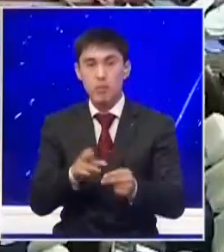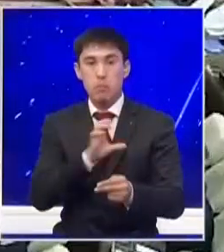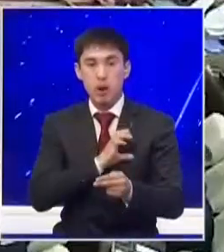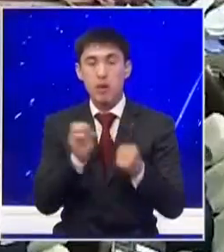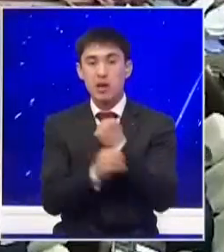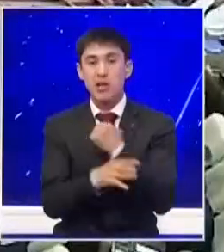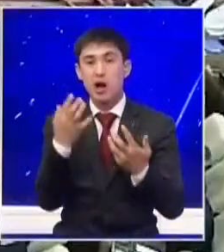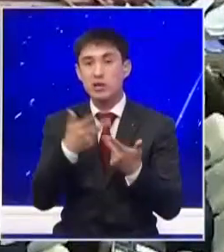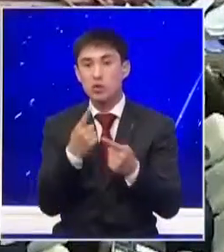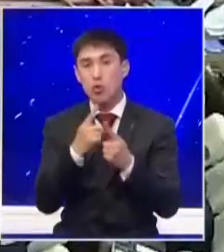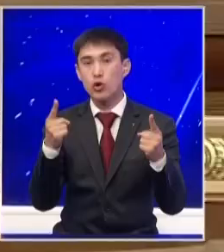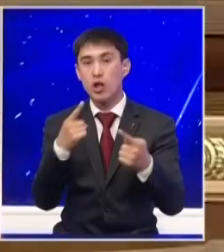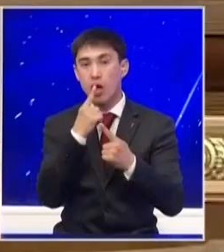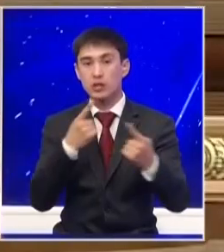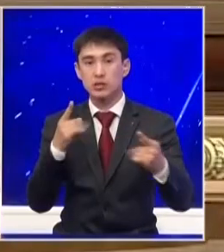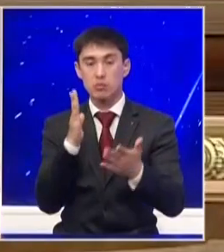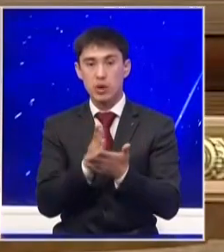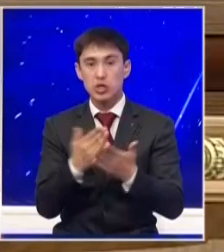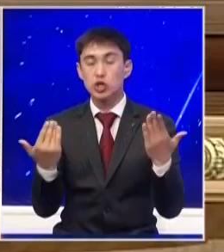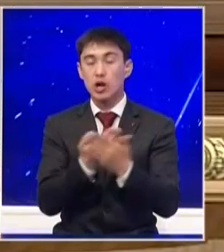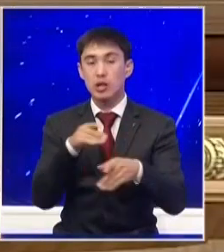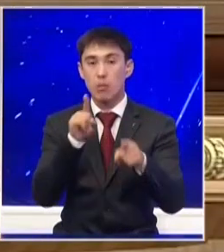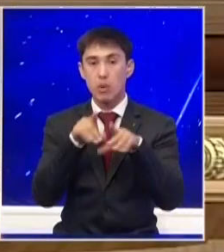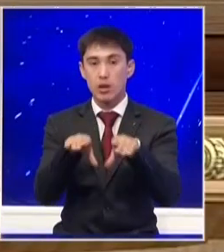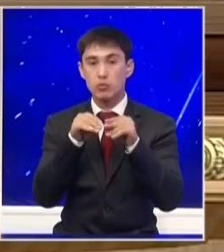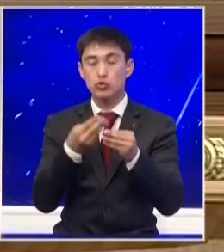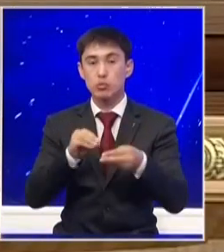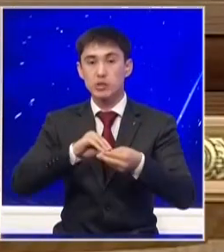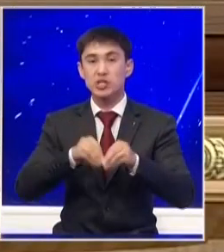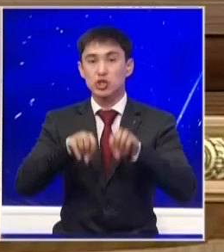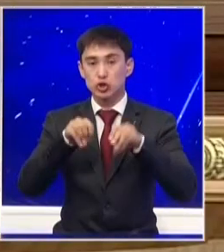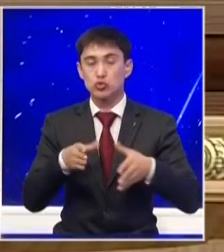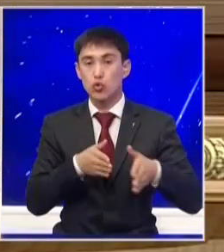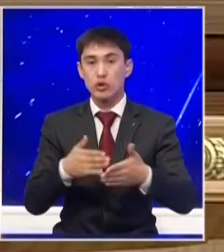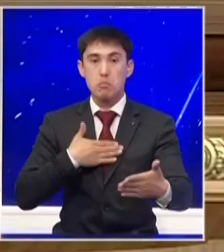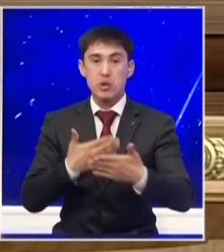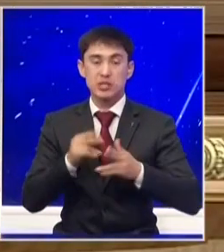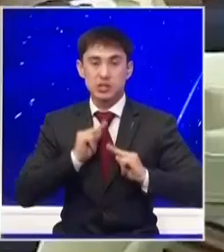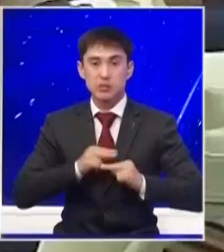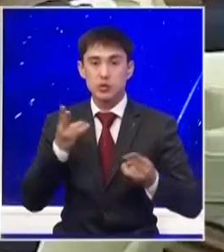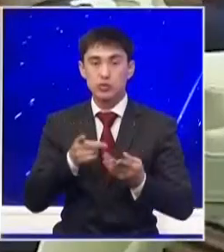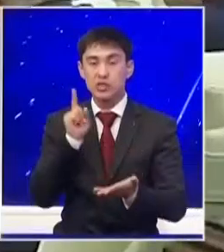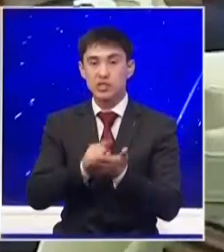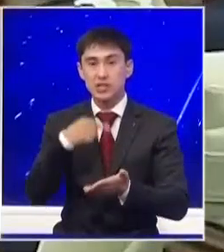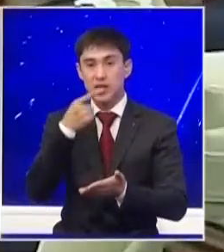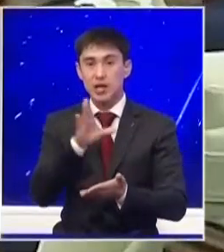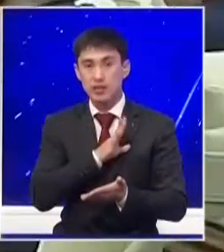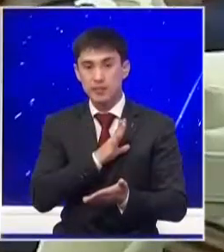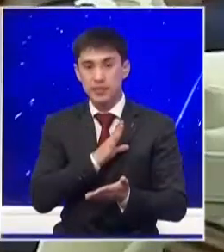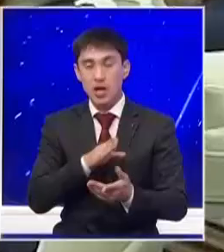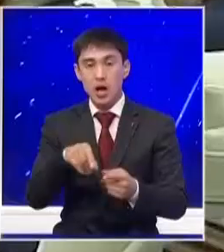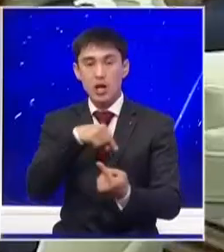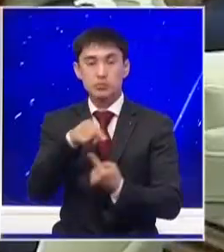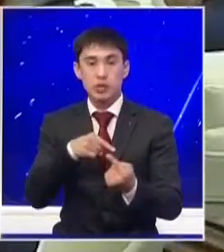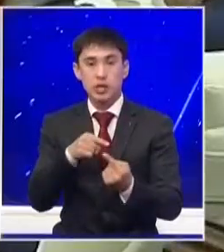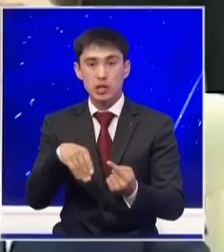арасында үлкен алшақтық пайда болды. Жаңарған парламент осы мәселені шешу жолында белсенді қызмет етуі тиіс екенін айтты.